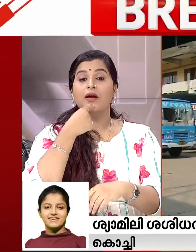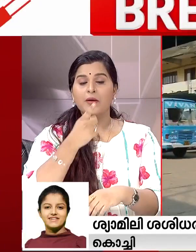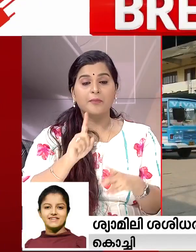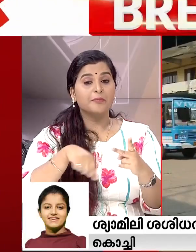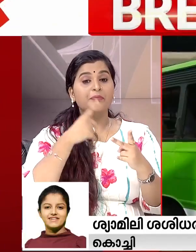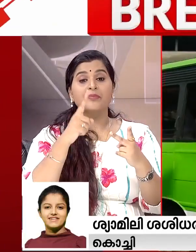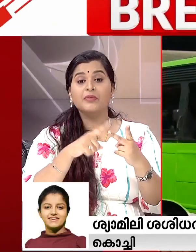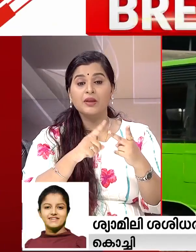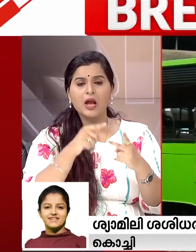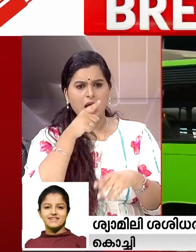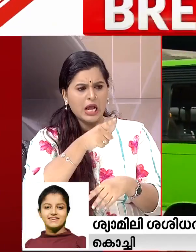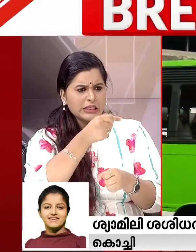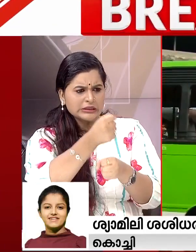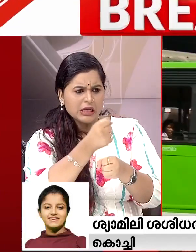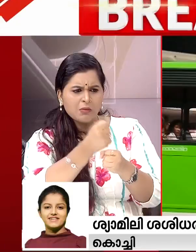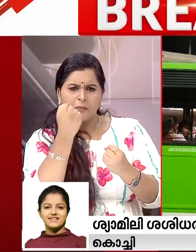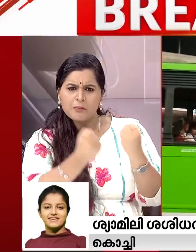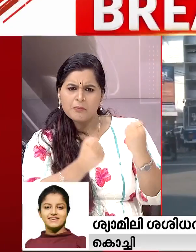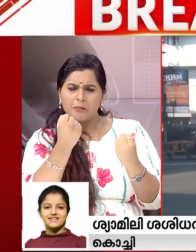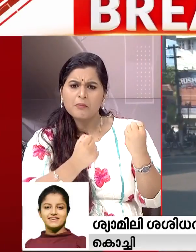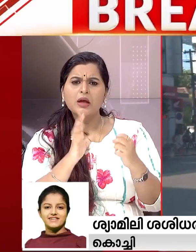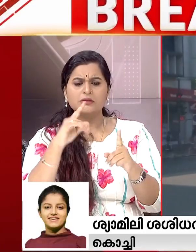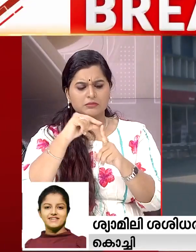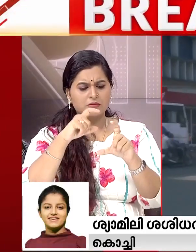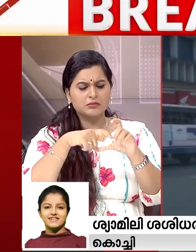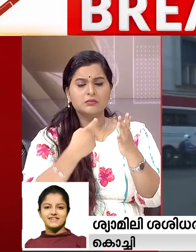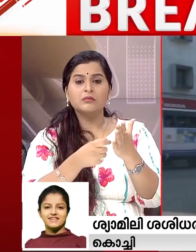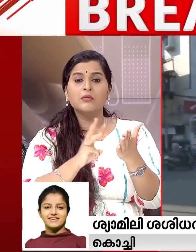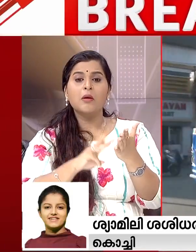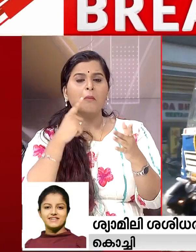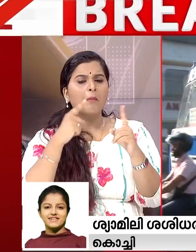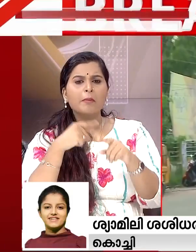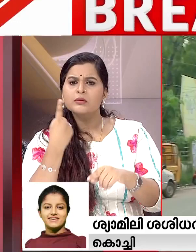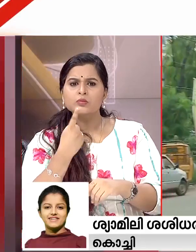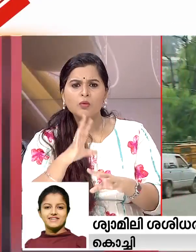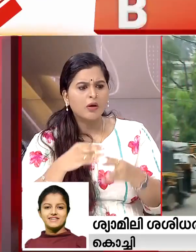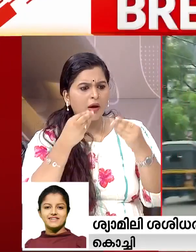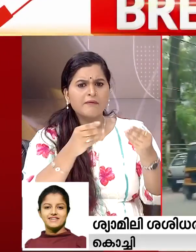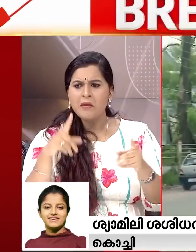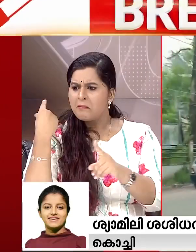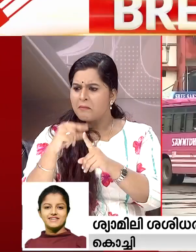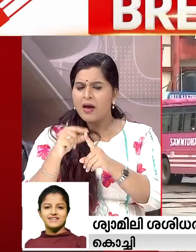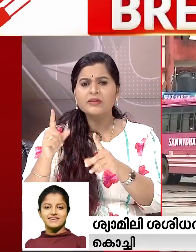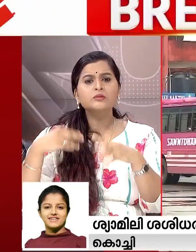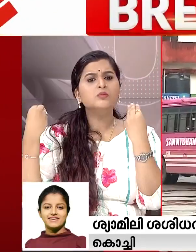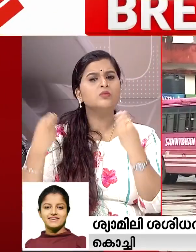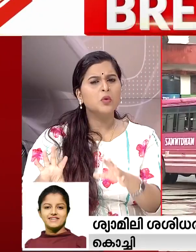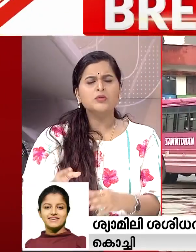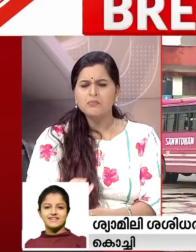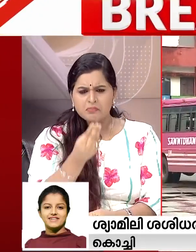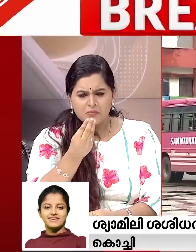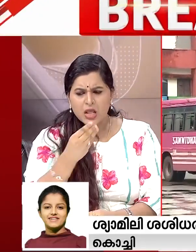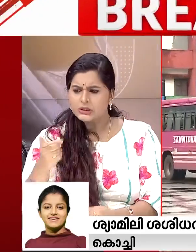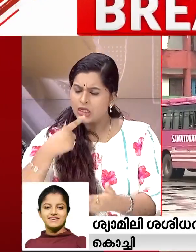പെർമിറ്റുകൾ KSRTC മാത്രമായി പരിമിതപ്പെടുത്തിയിരുന്നു. ഇത് വീണ്ടും സ്വകാര്യ ബസ്സുകൾക്ക് കൂടി ഇത് പെർമിറ്റുകൾ